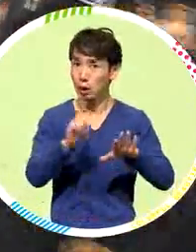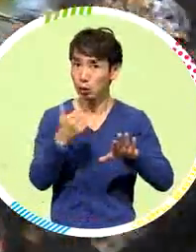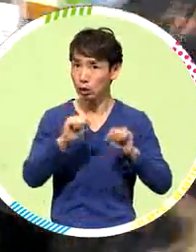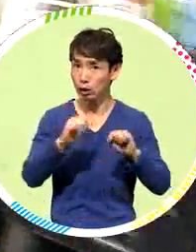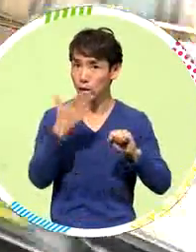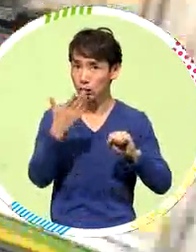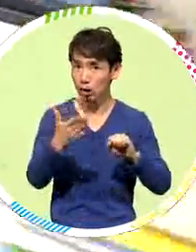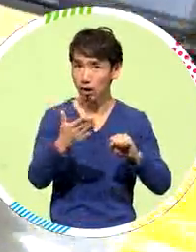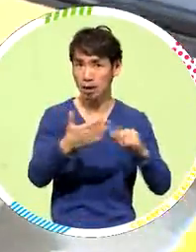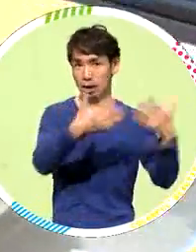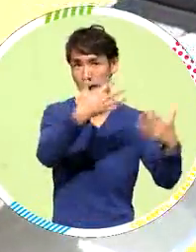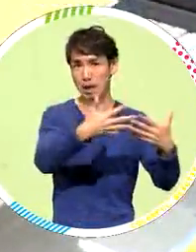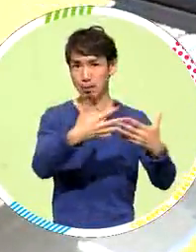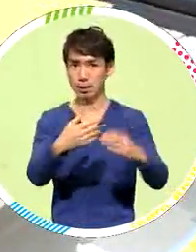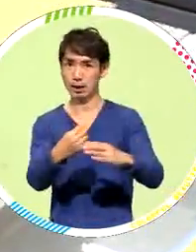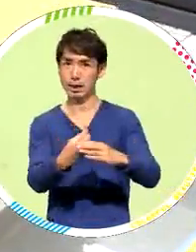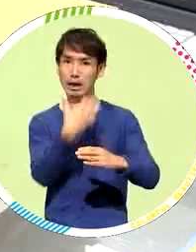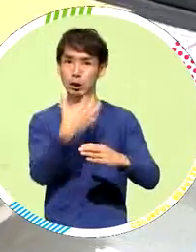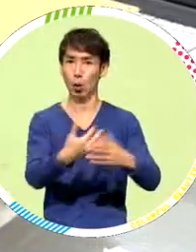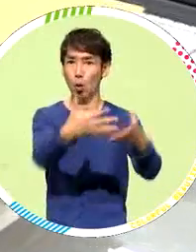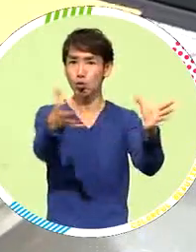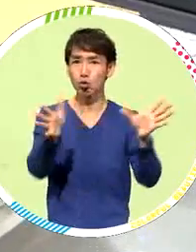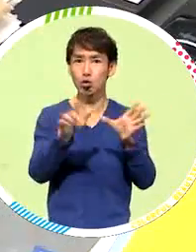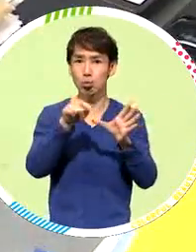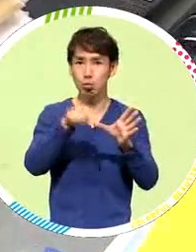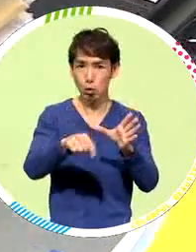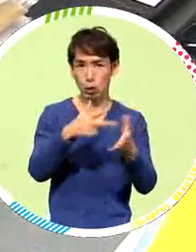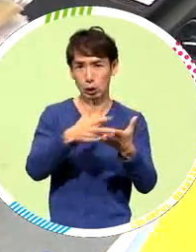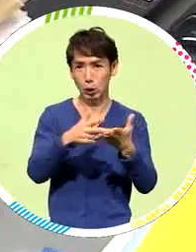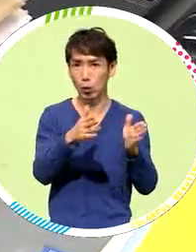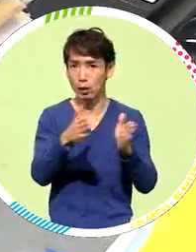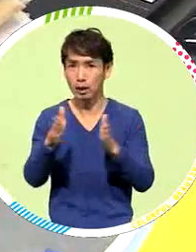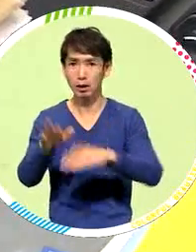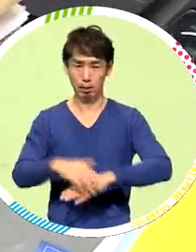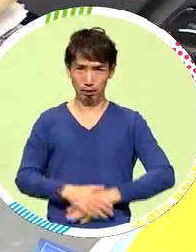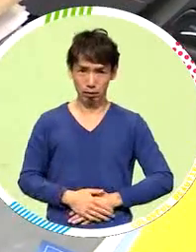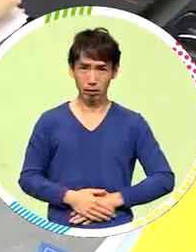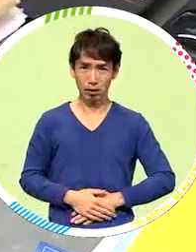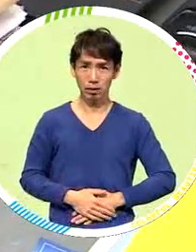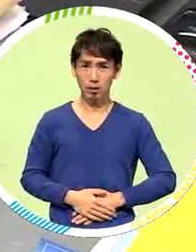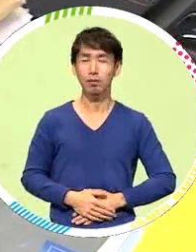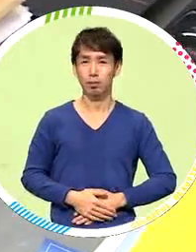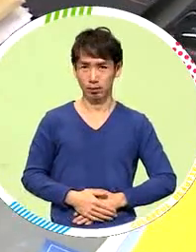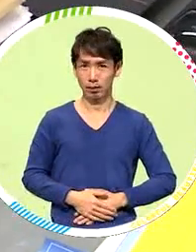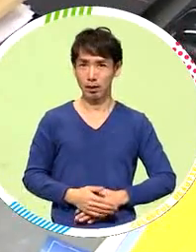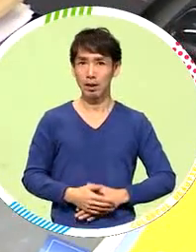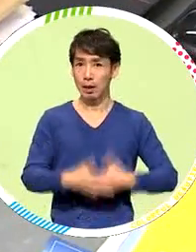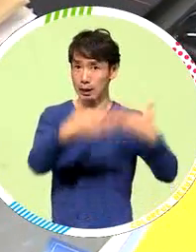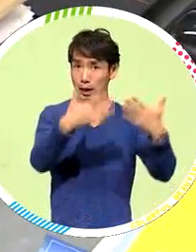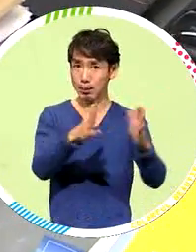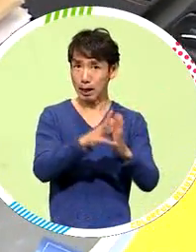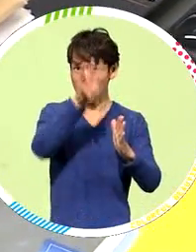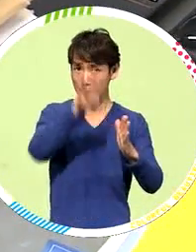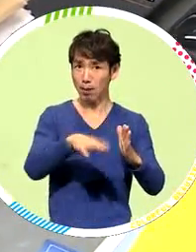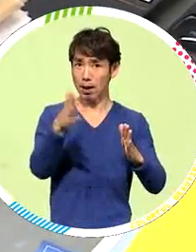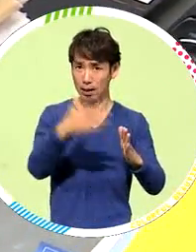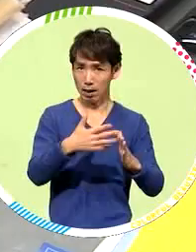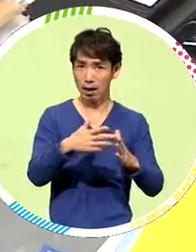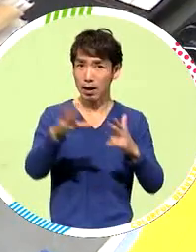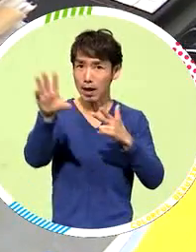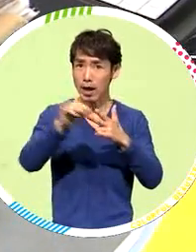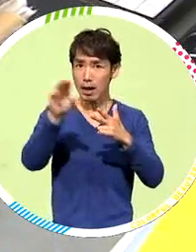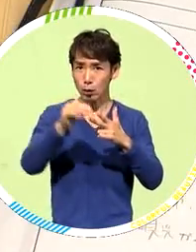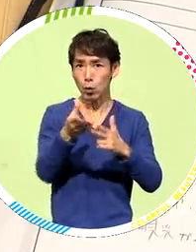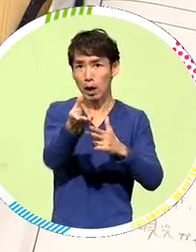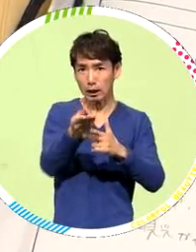テレビラジオグループの書類の整理の作業していますtvk テレビ神奈川さんからその貸し出しの申請があった